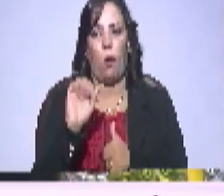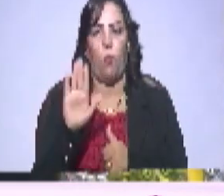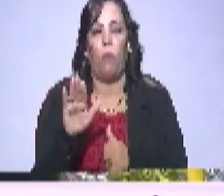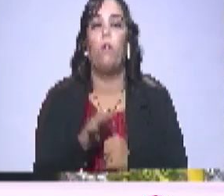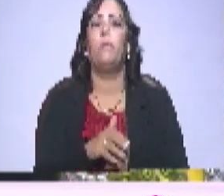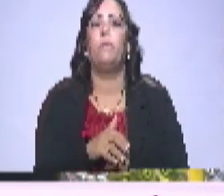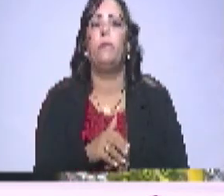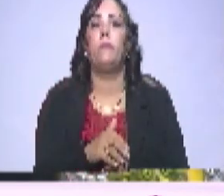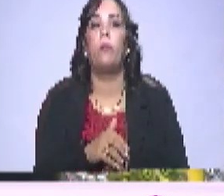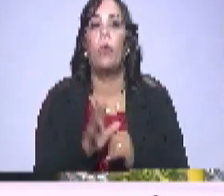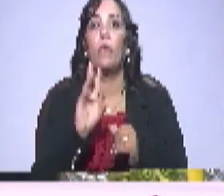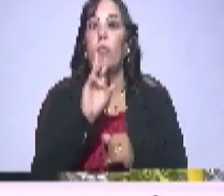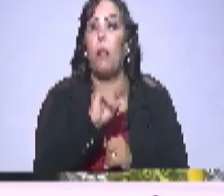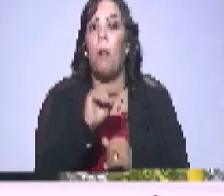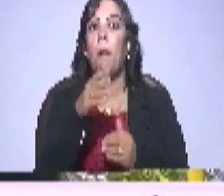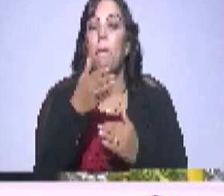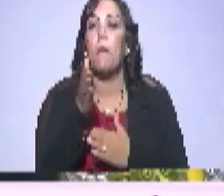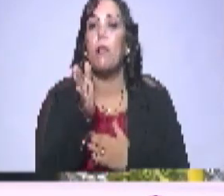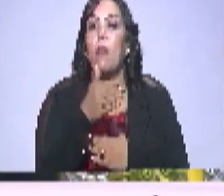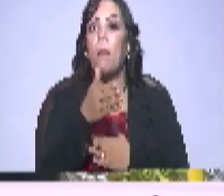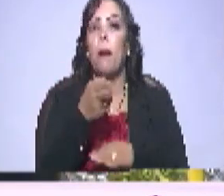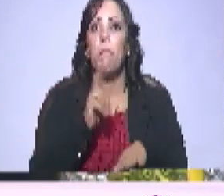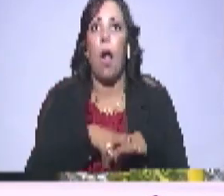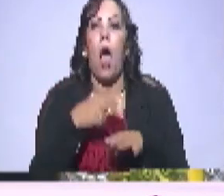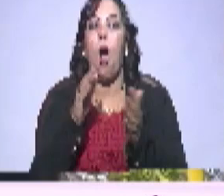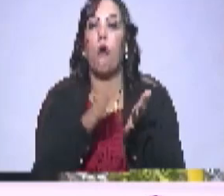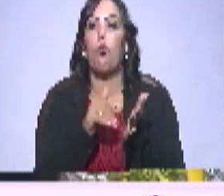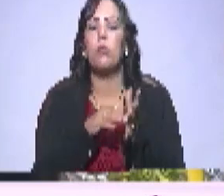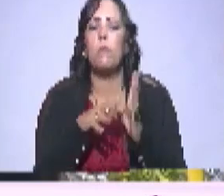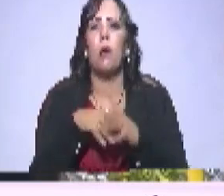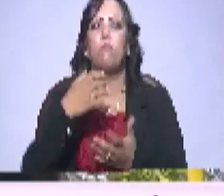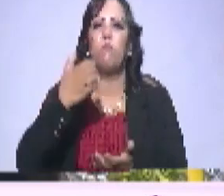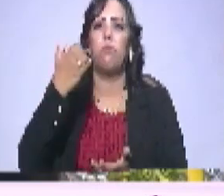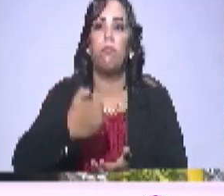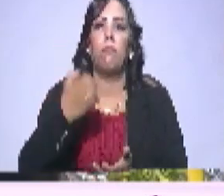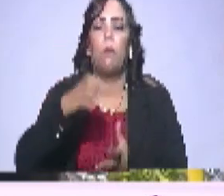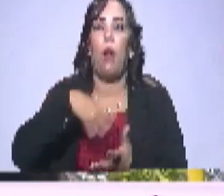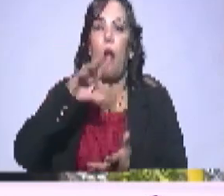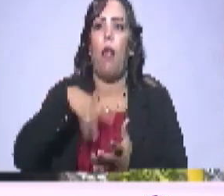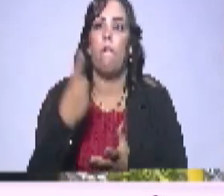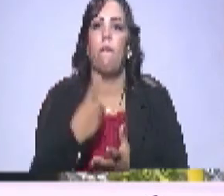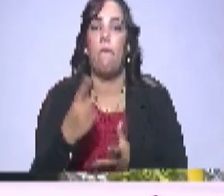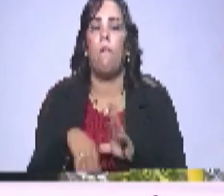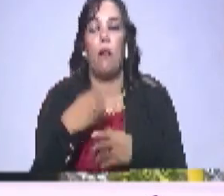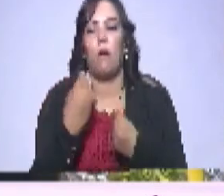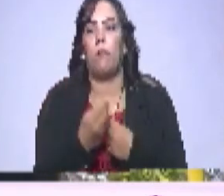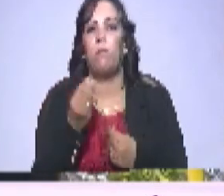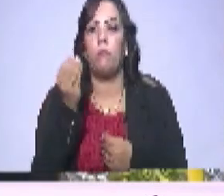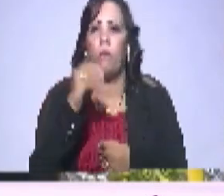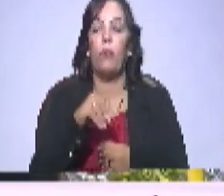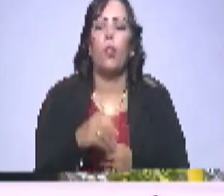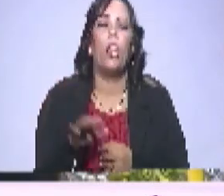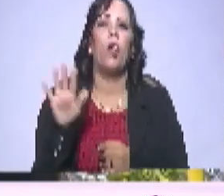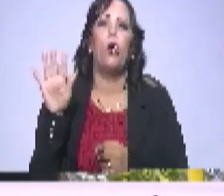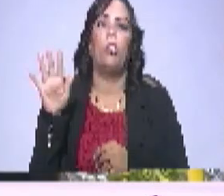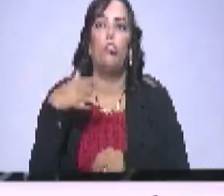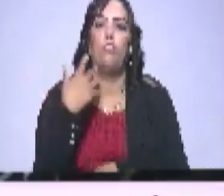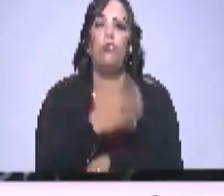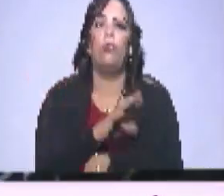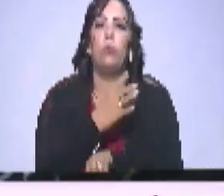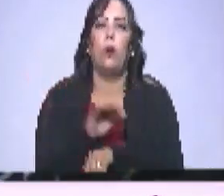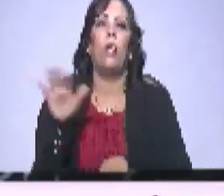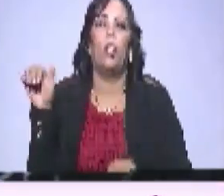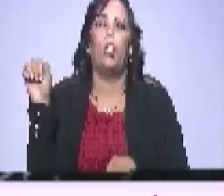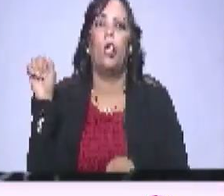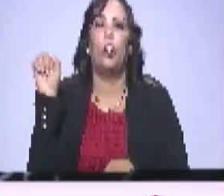نفس اللي حطيناه في السمك والرز، فرمناه في الكبه وحطيناه وضفنا عليه شبت وكزبره، ضفنا عليه شويه